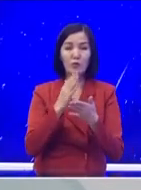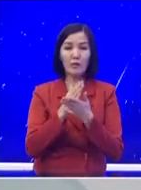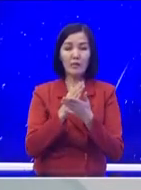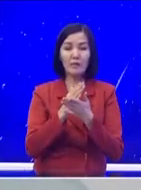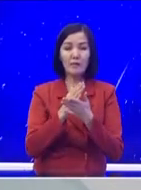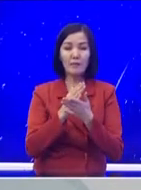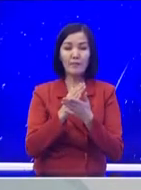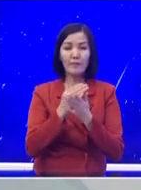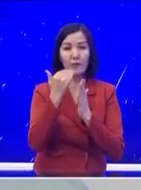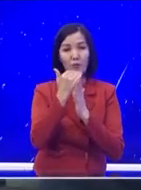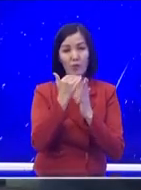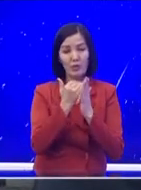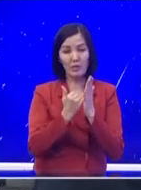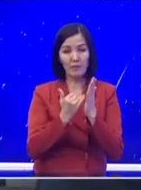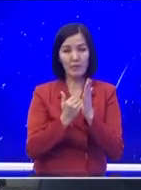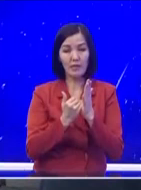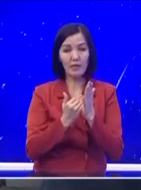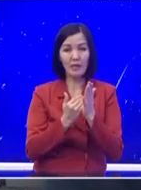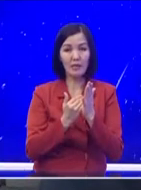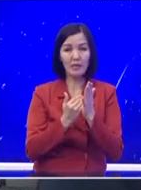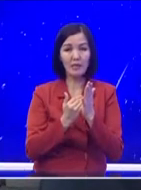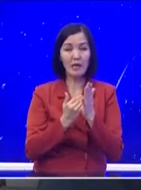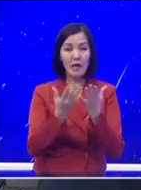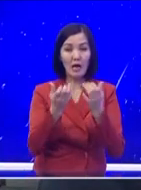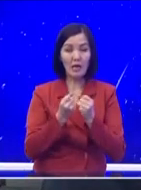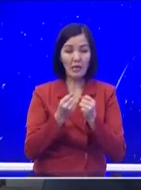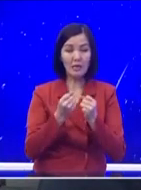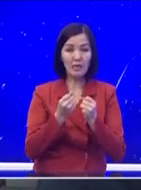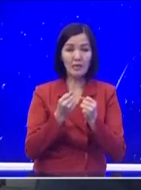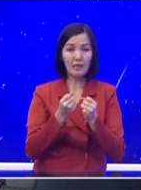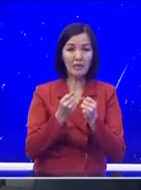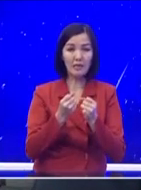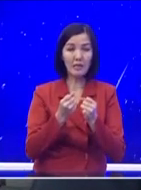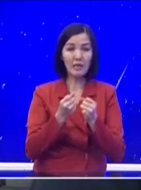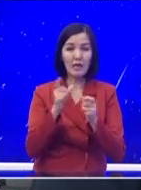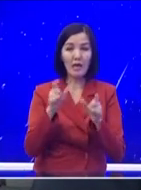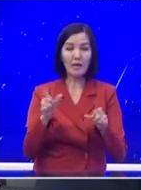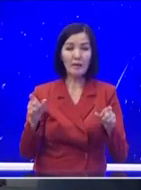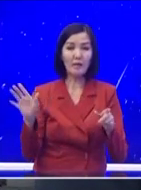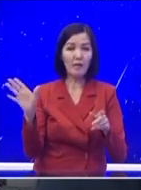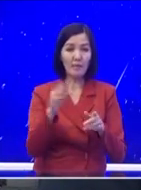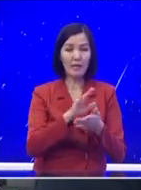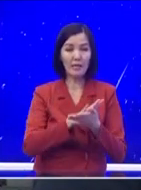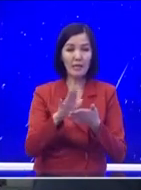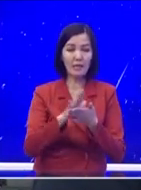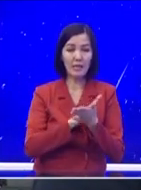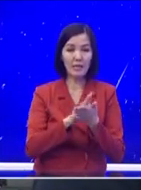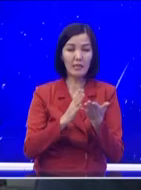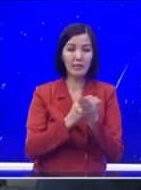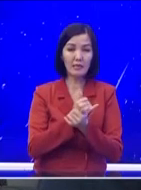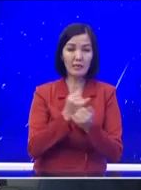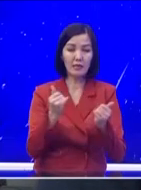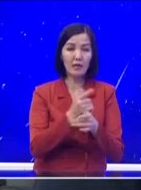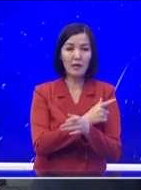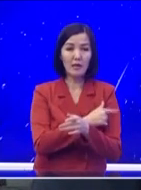Көрсетілімдер бар. Сол көрсетілімдер арқылы направлениесімен алатын болса, ол пациенттерге бәрі тегін осы міндетті